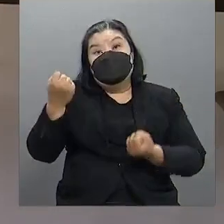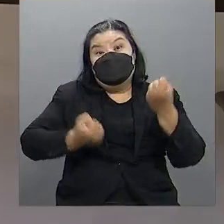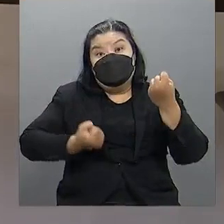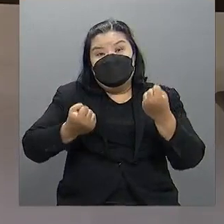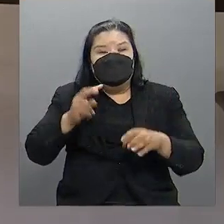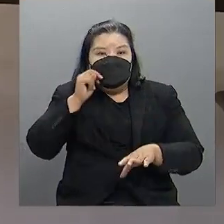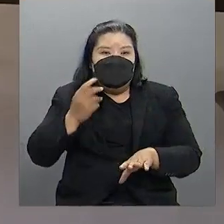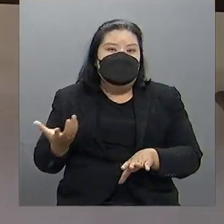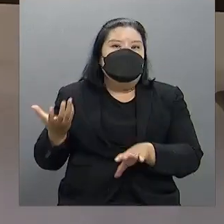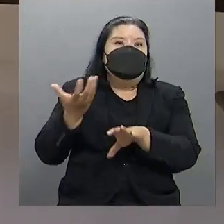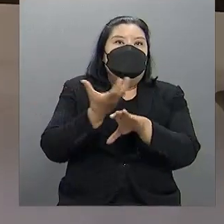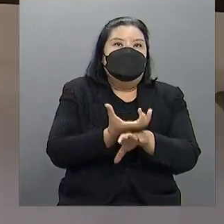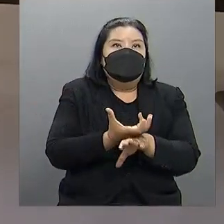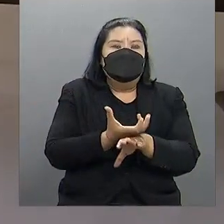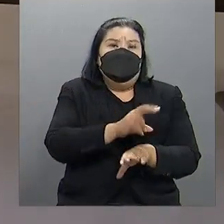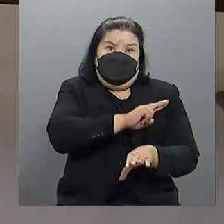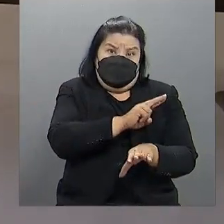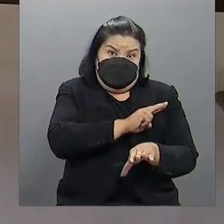คนต้องขนเองหมดเลย